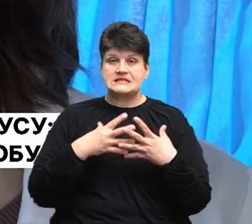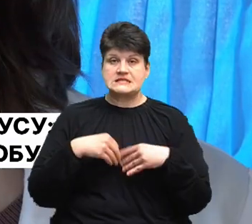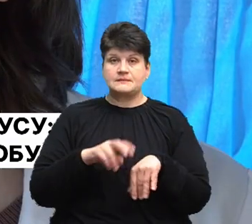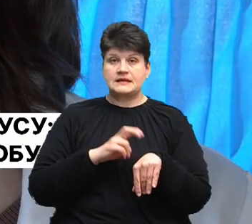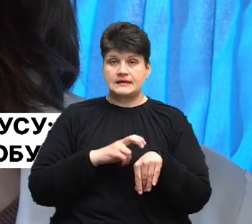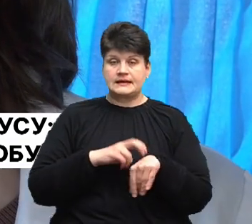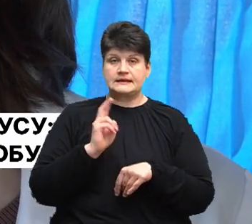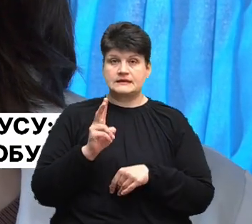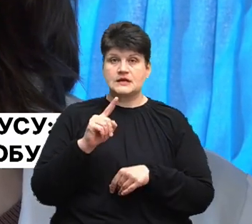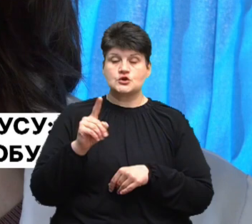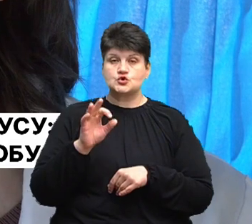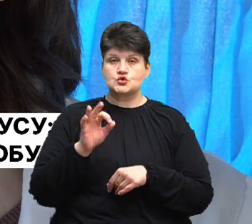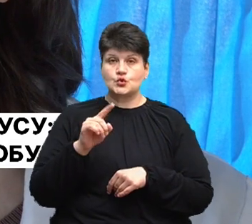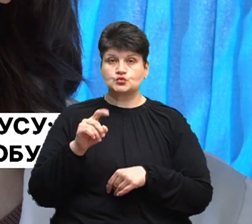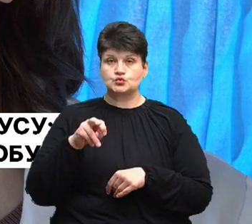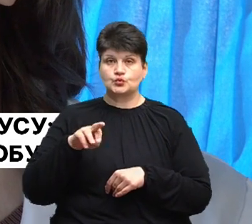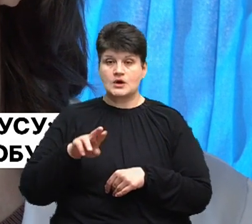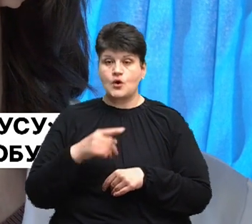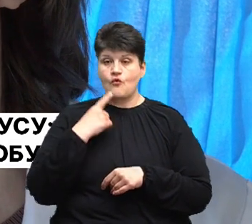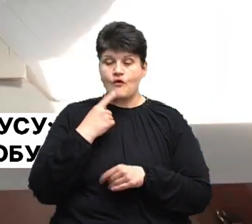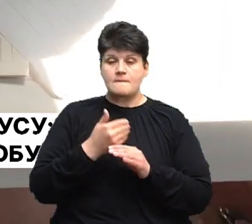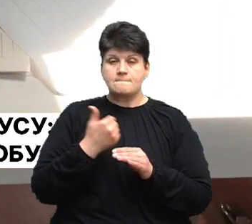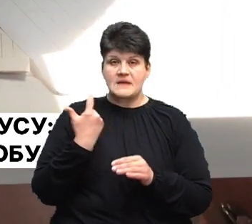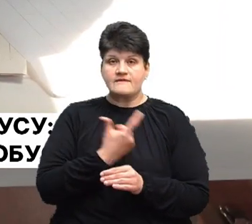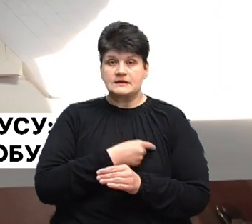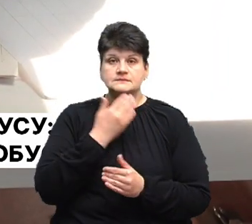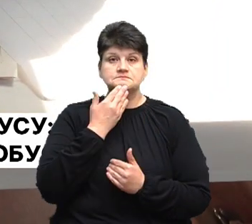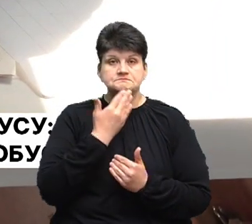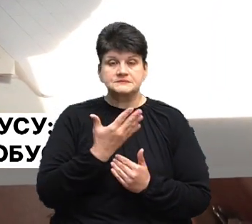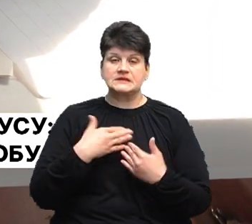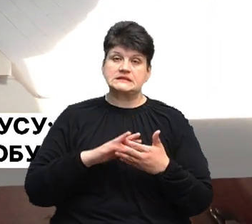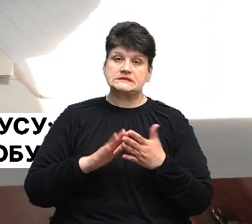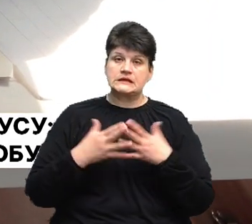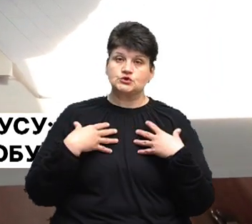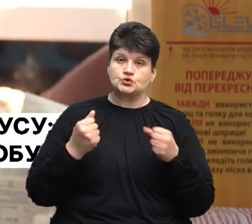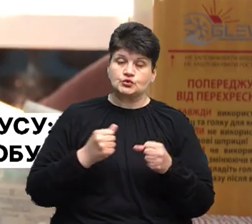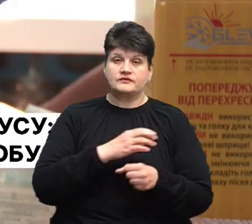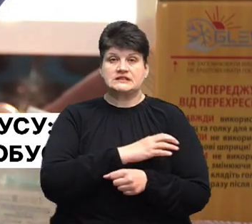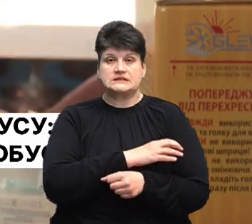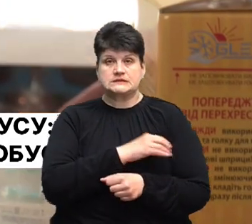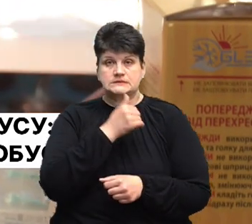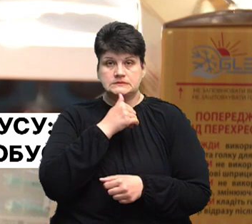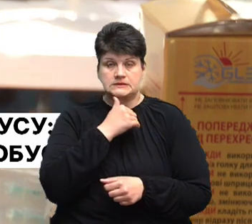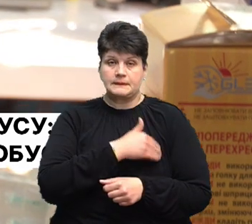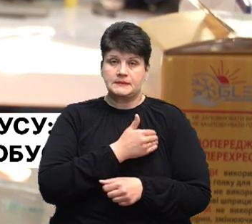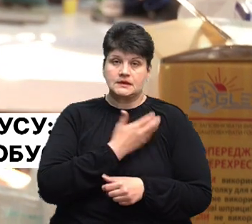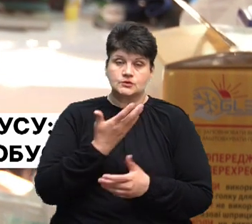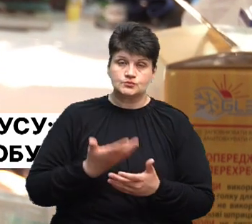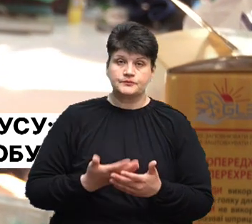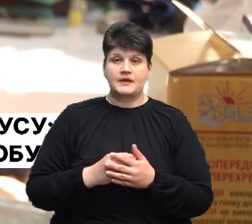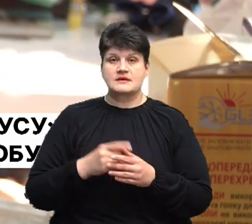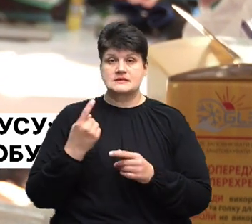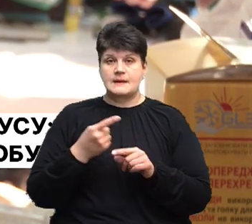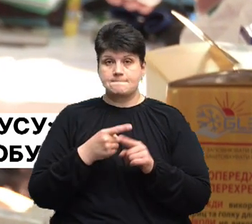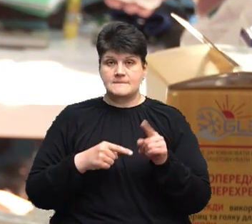Зозуля. Жінка розповідає, перед вакцинацією запитує про стан здоров'я, вимірює тиск та температуру тіла. За півгодини роботи автобуса